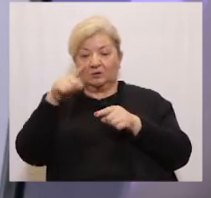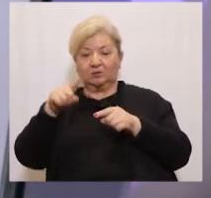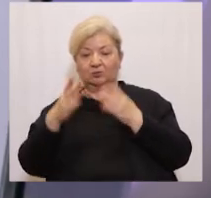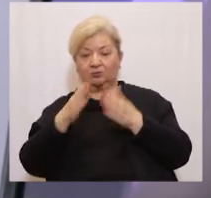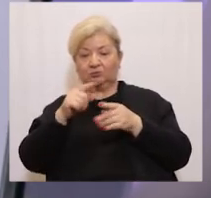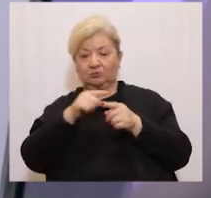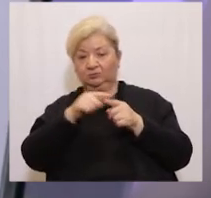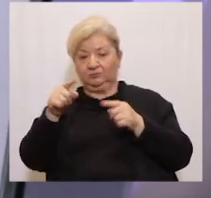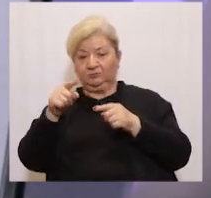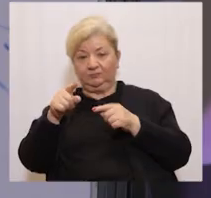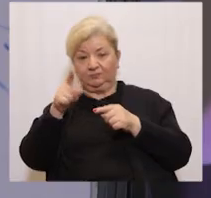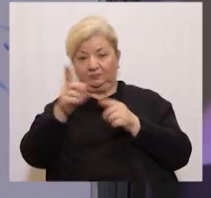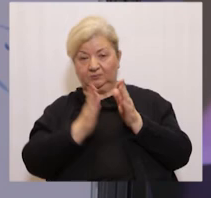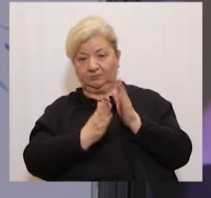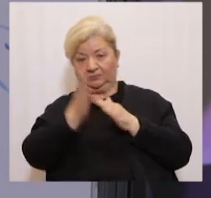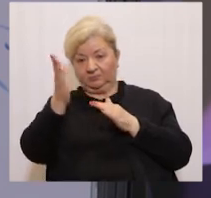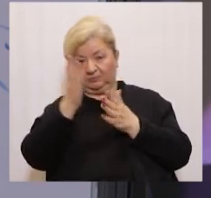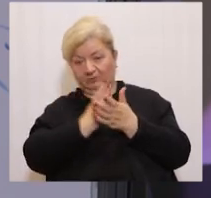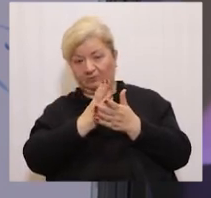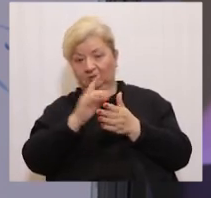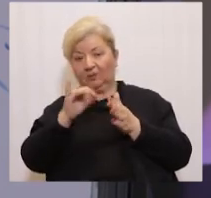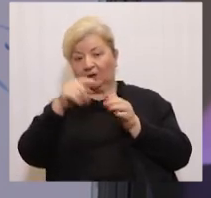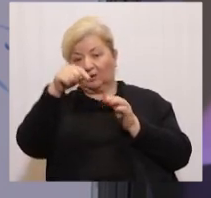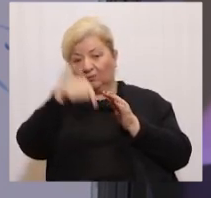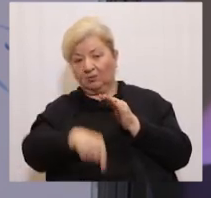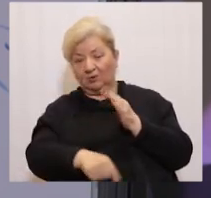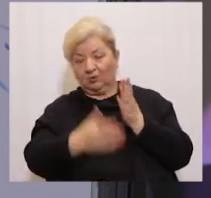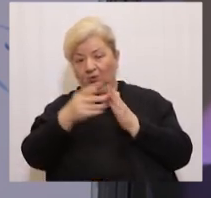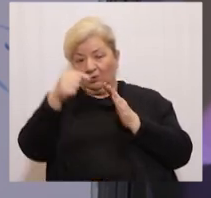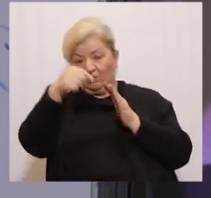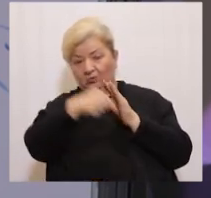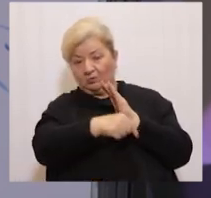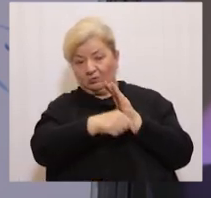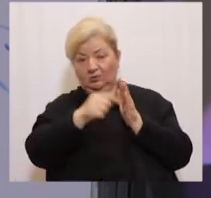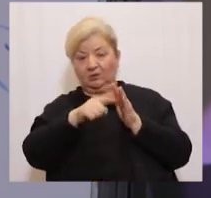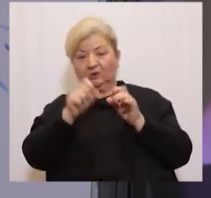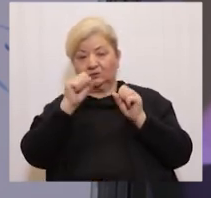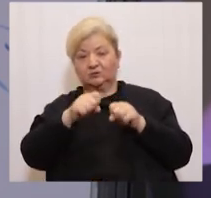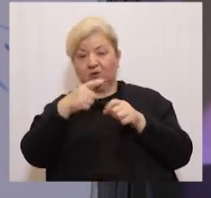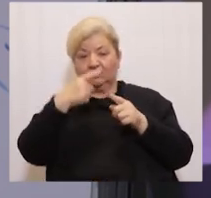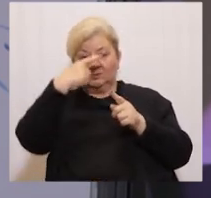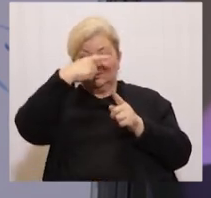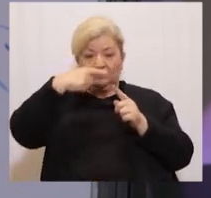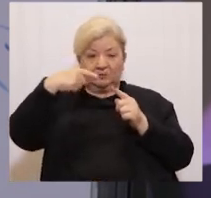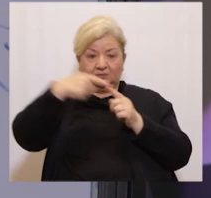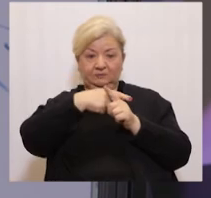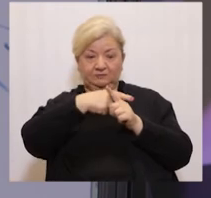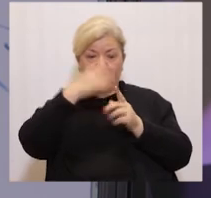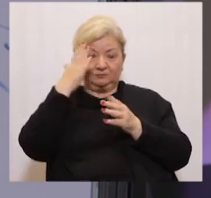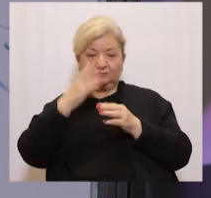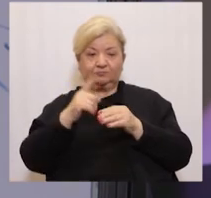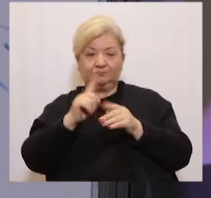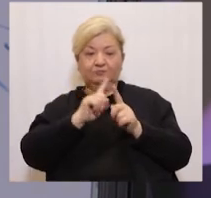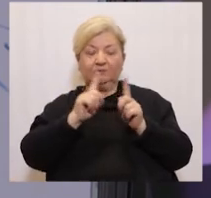თუ გავაგრძელებთ, ზევით კი ბატონო ადის, მაგრამ ქვევითაც თუ გამოვაგრძელებთ, აი აქ სადღაც გადაკვეთავს ამას, ხო?